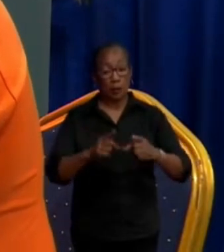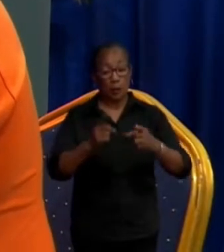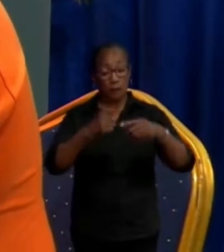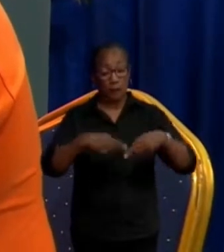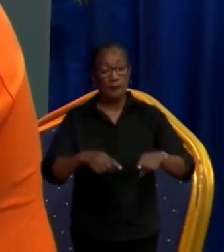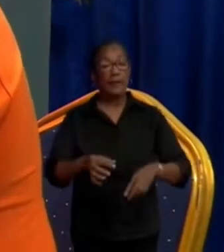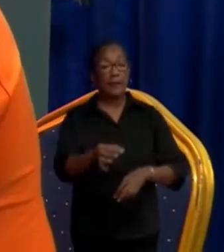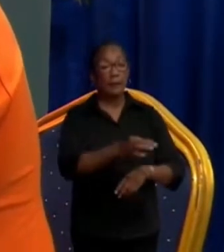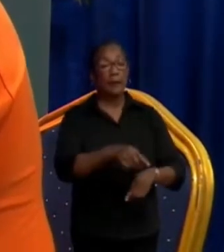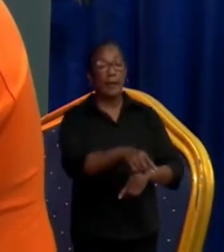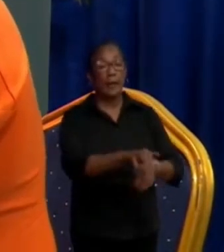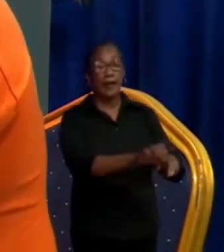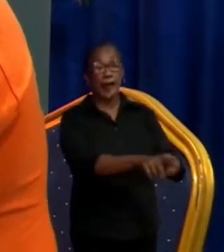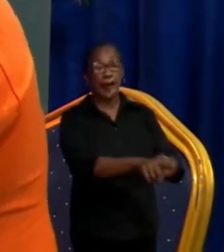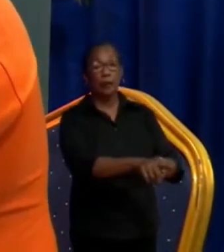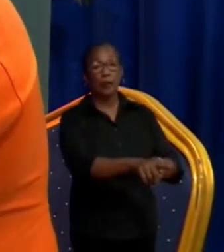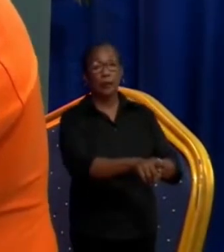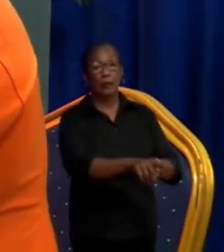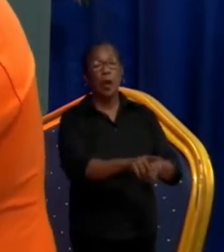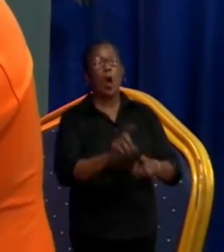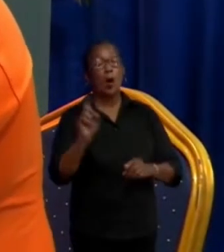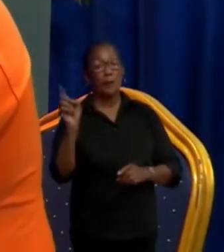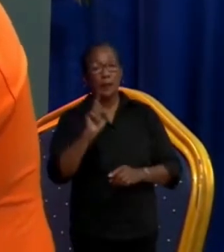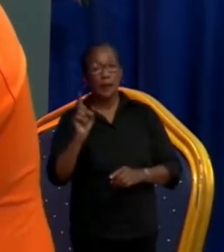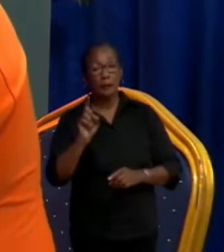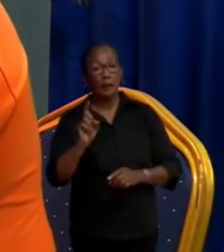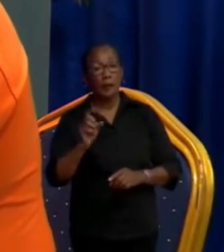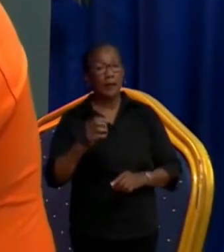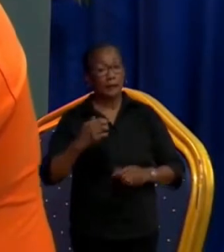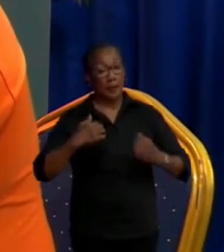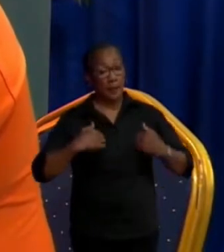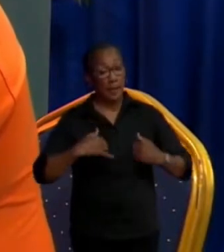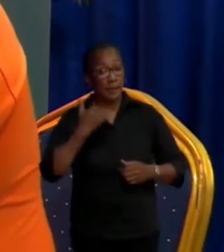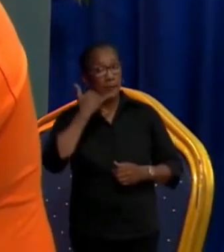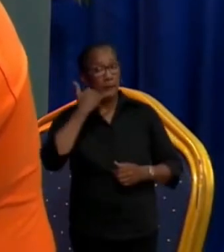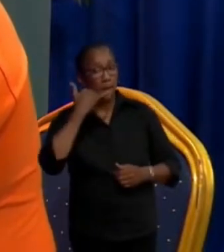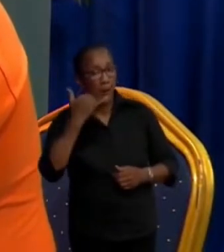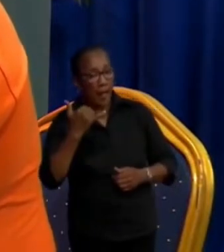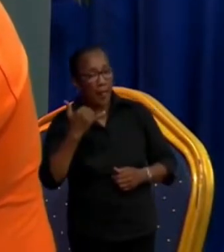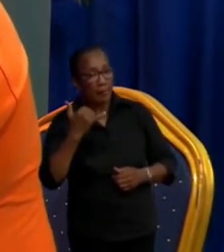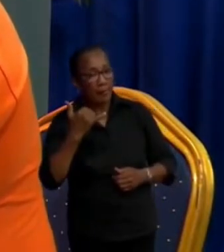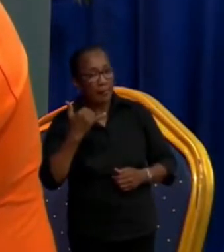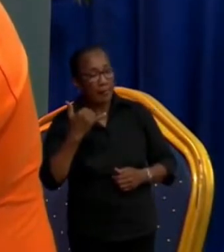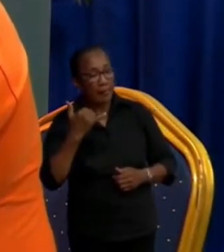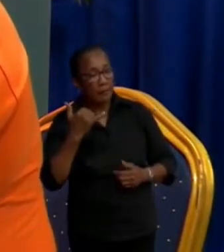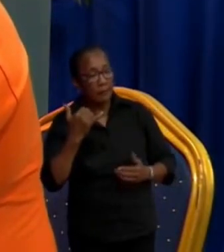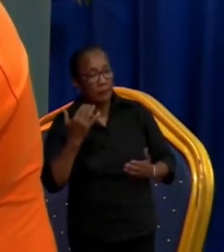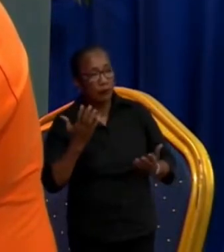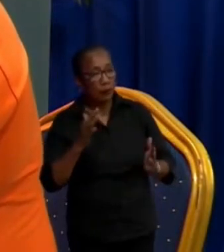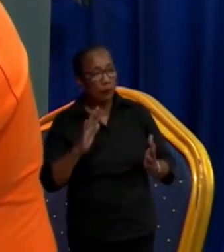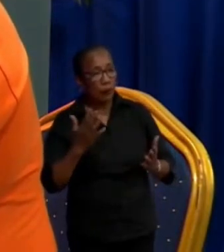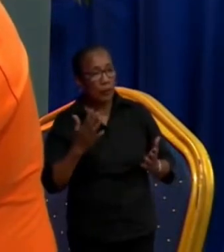zijn geweest. Op dat moment hebben wij een melding van ongeveer 3 plus 9 plus